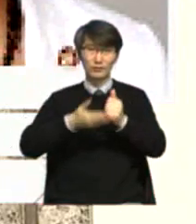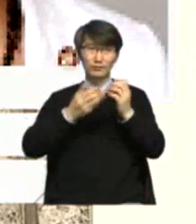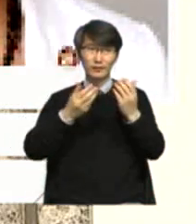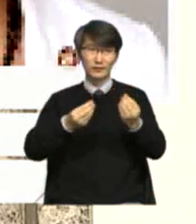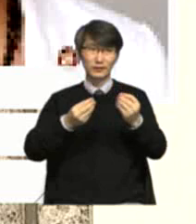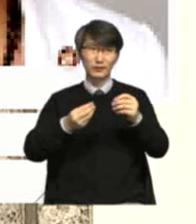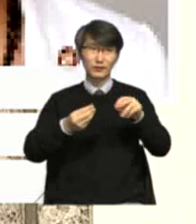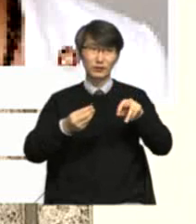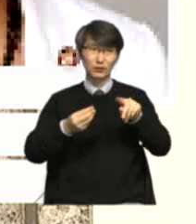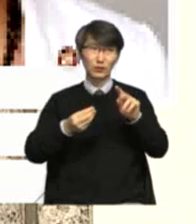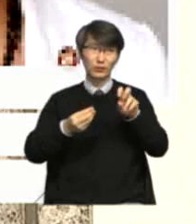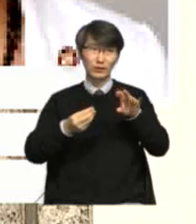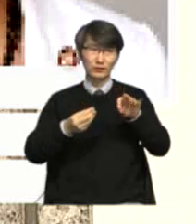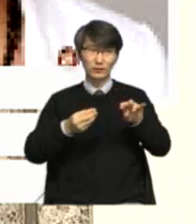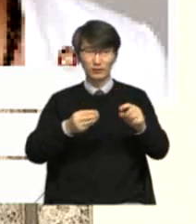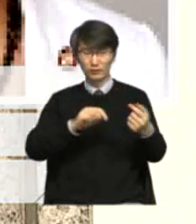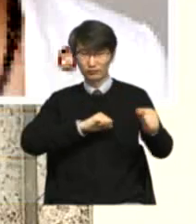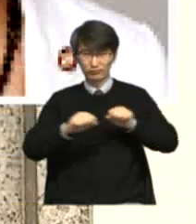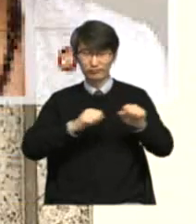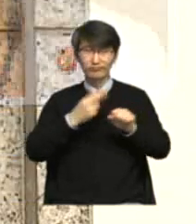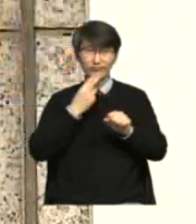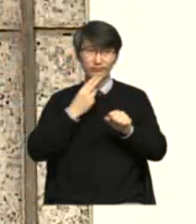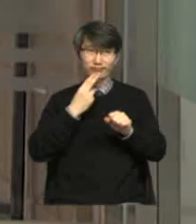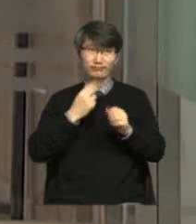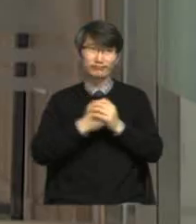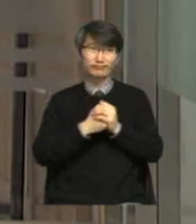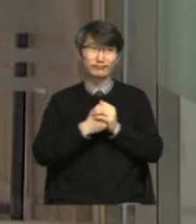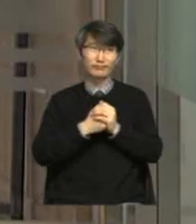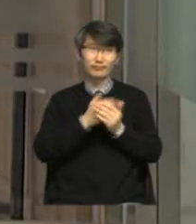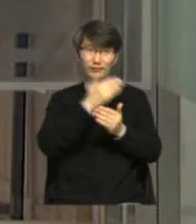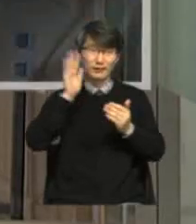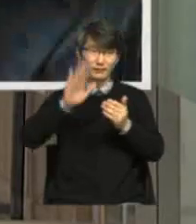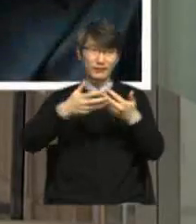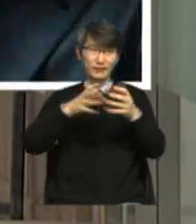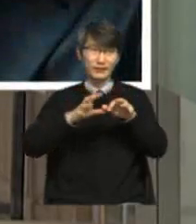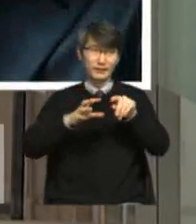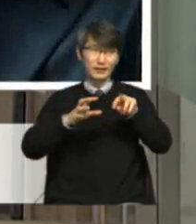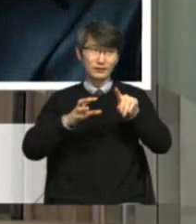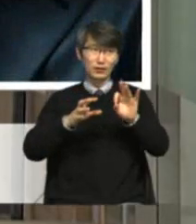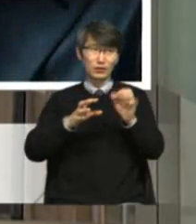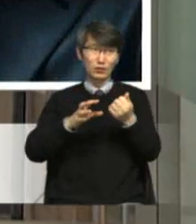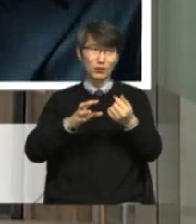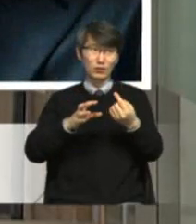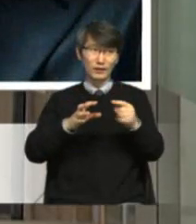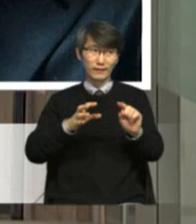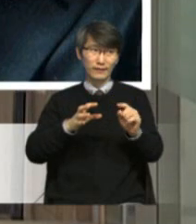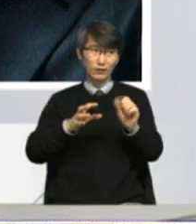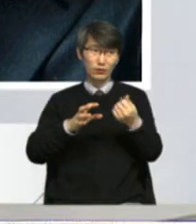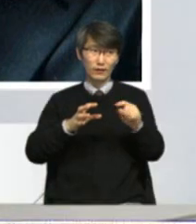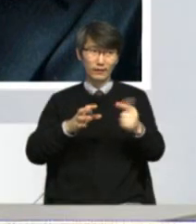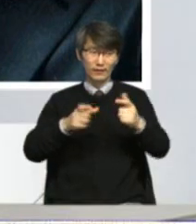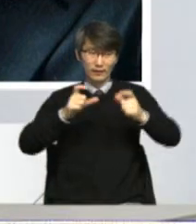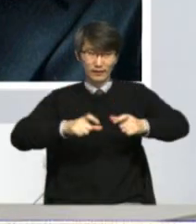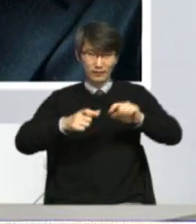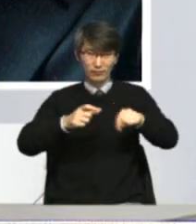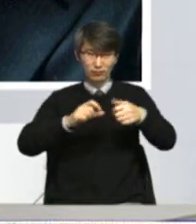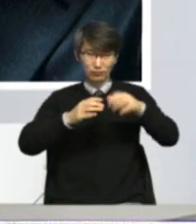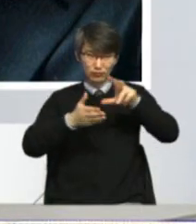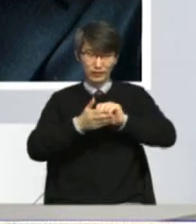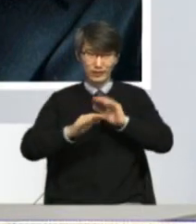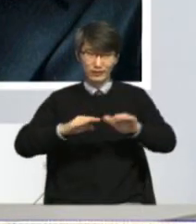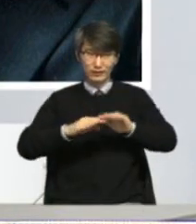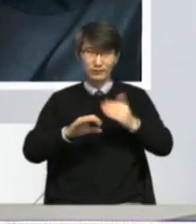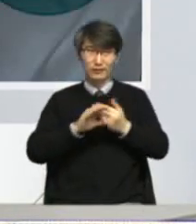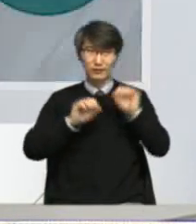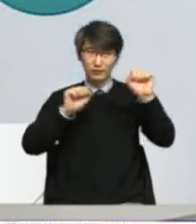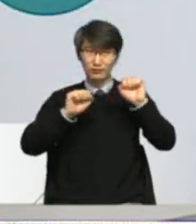송영선 전 국회의원은 별다른 움직임이 없고 발음 1회당 차승원 예비후보의 경우 당 통합 문제가 해결되면 본격적으로